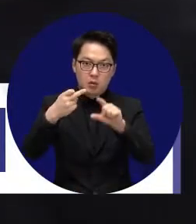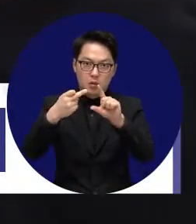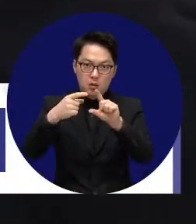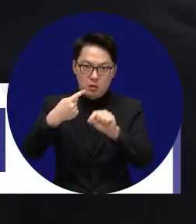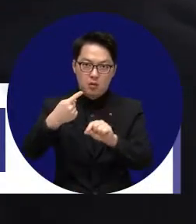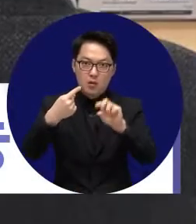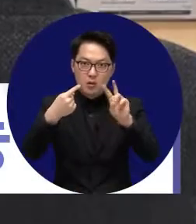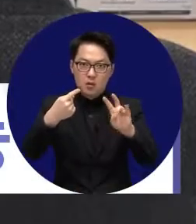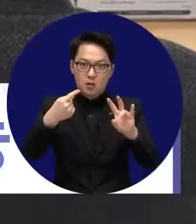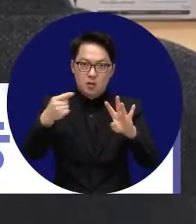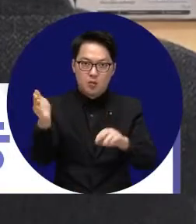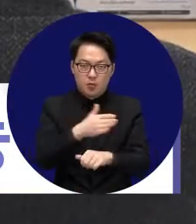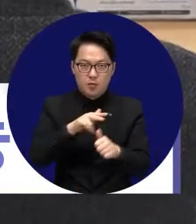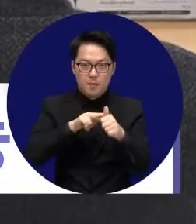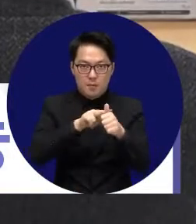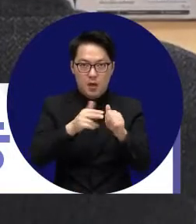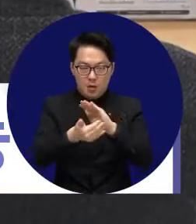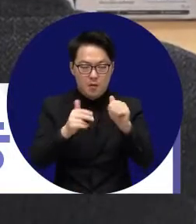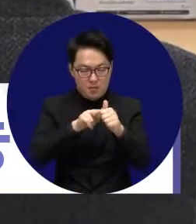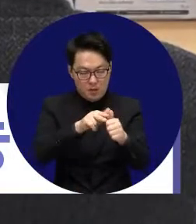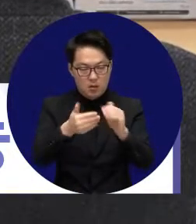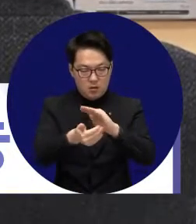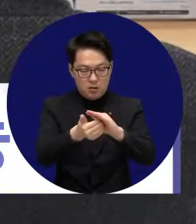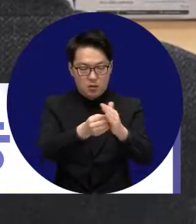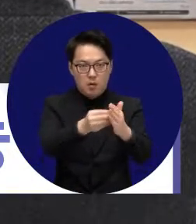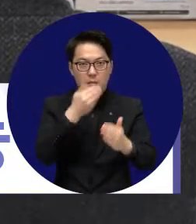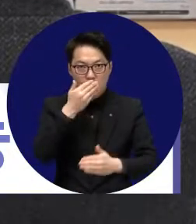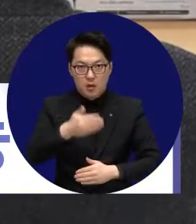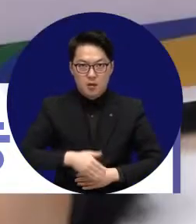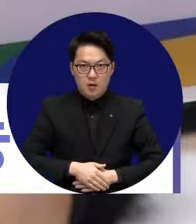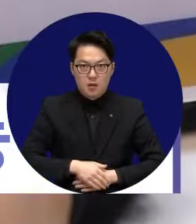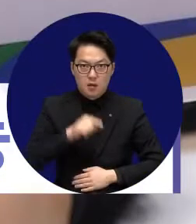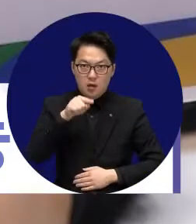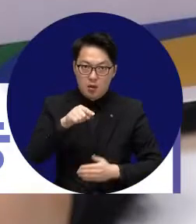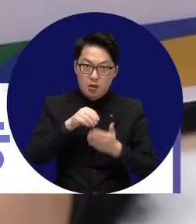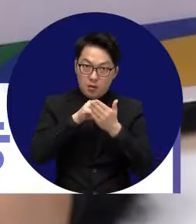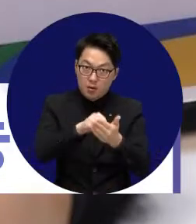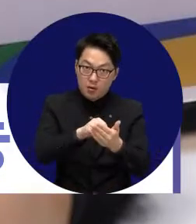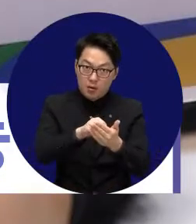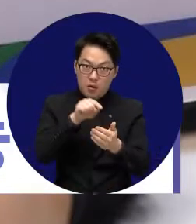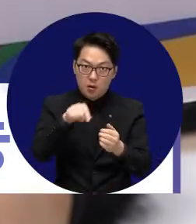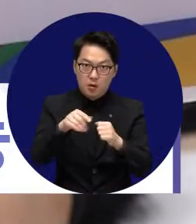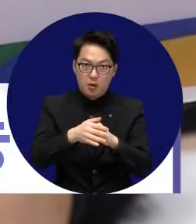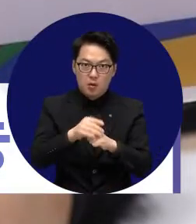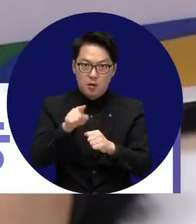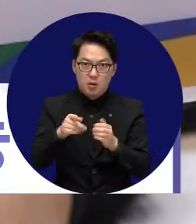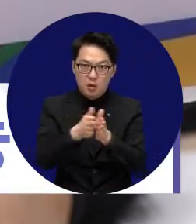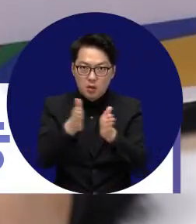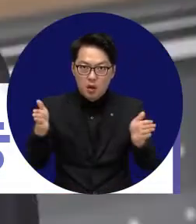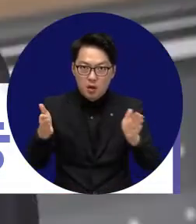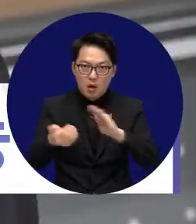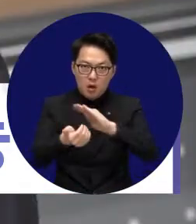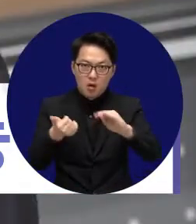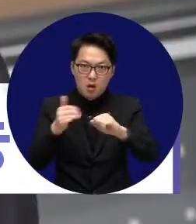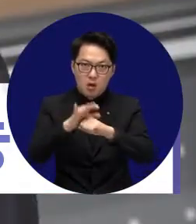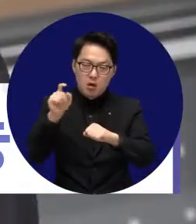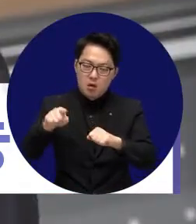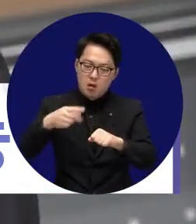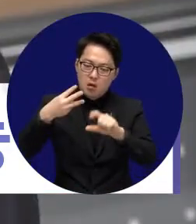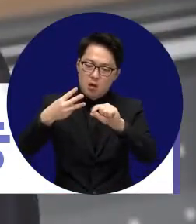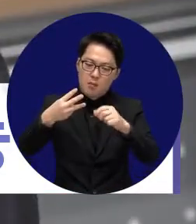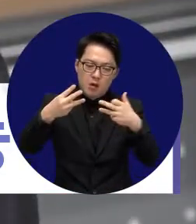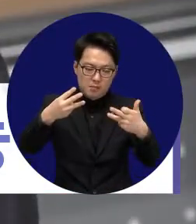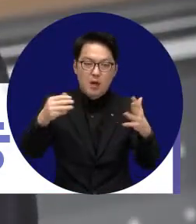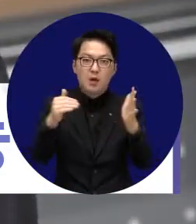수 있습니다. 재보궐선거의 예비 후보자 등록 신청은 후보자 등록 신청 개시일 전일인 3월